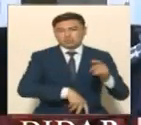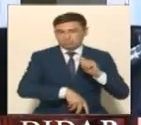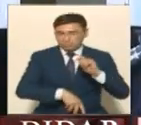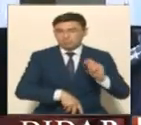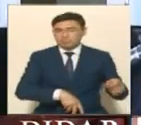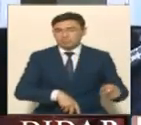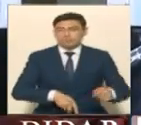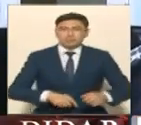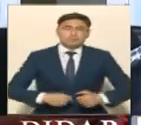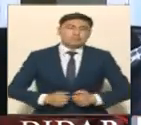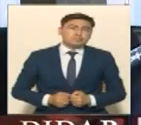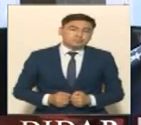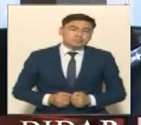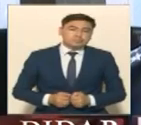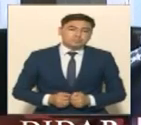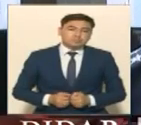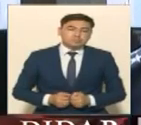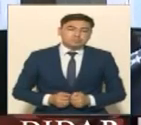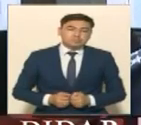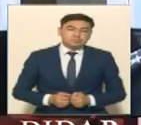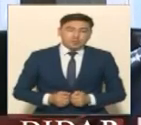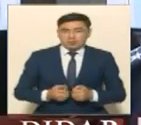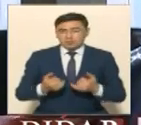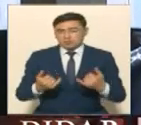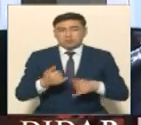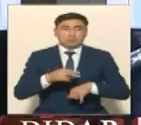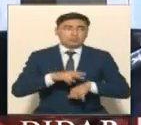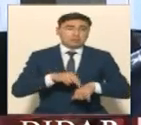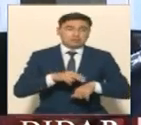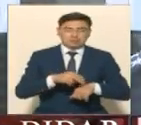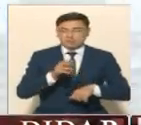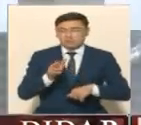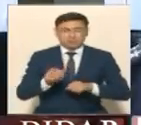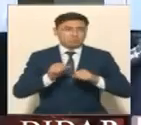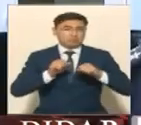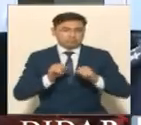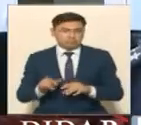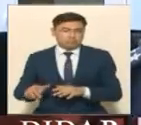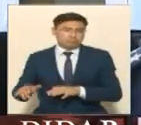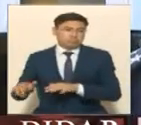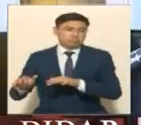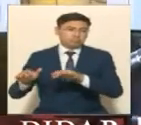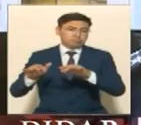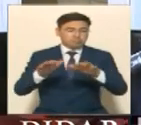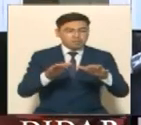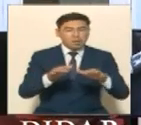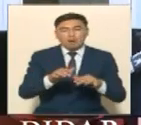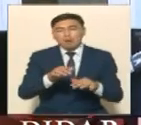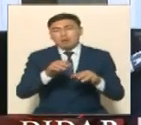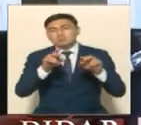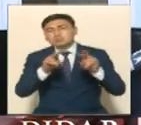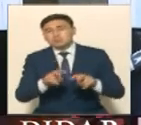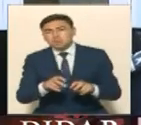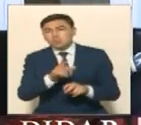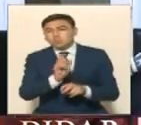Мас жүргізуші қылмыскерді жедел профилактикалық іс-шара өткізуде. Іс-шараның негізгі мақсаты көлік құралын ішкілікті күйде